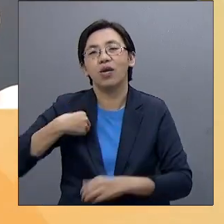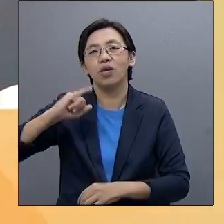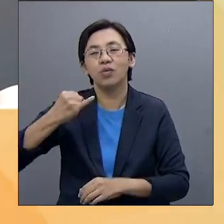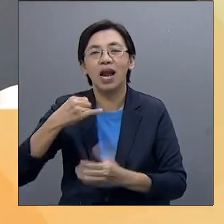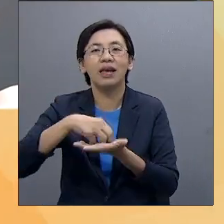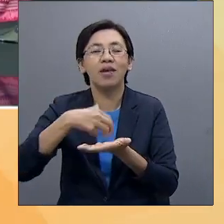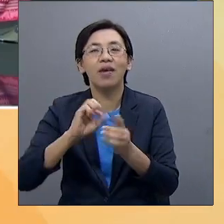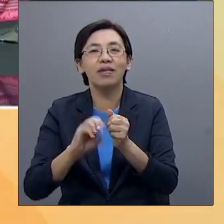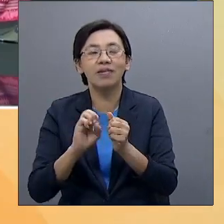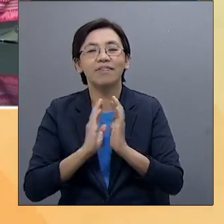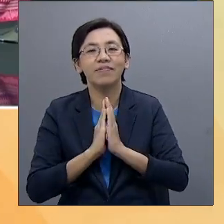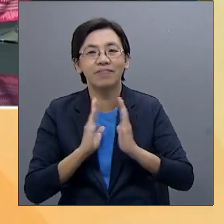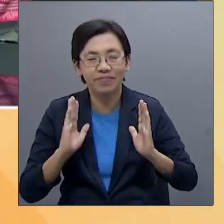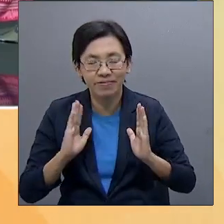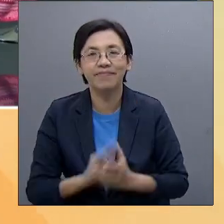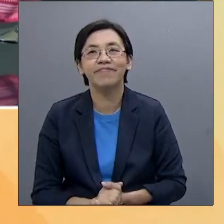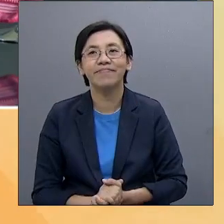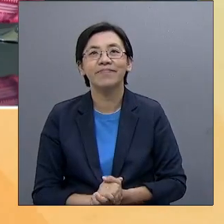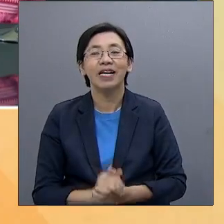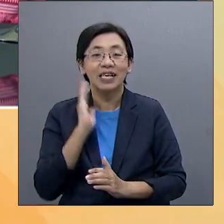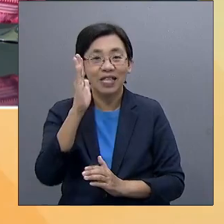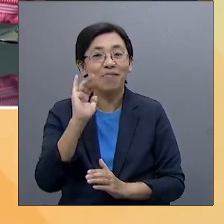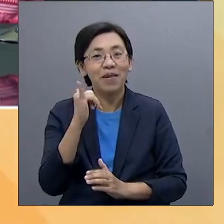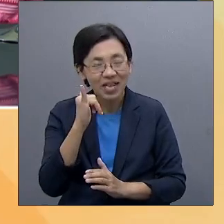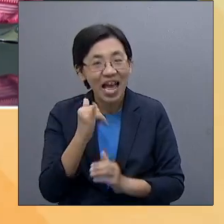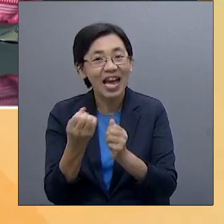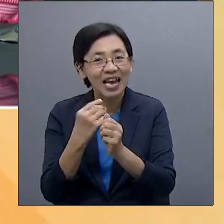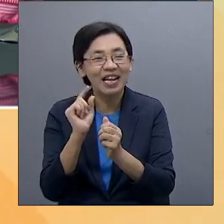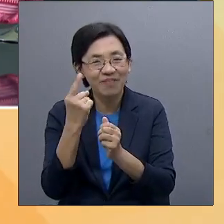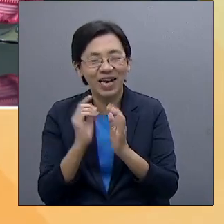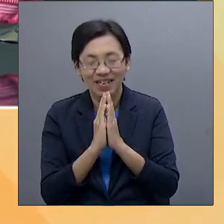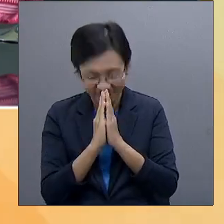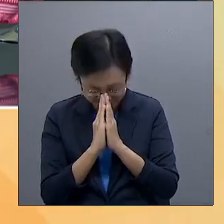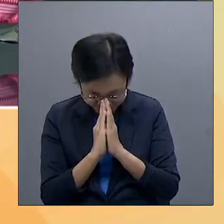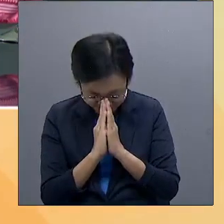อกาสหน้ารบกวนอาจารย์อีกนะคะ ครับ สวัสดีครับ สวัสดีครับ